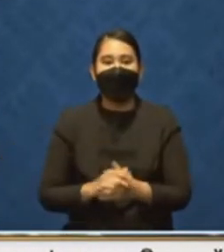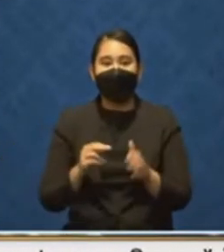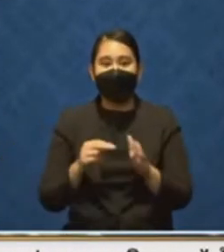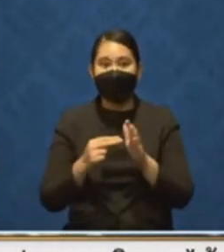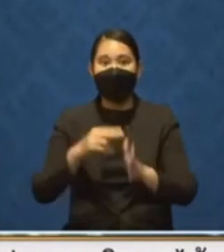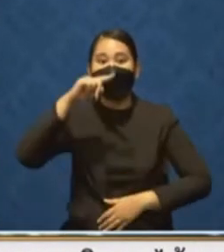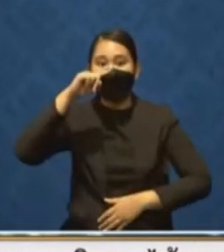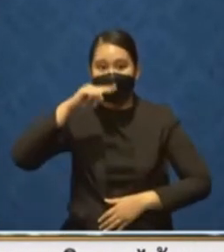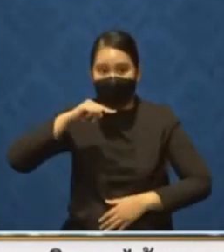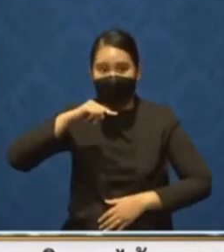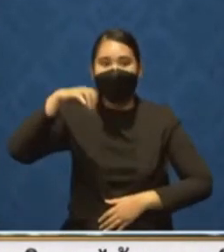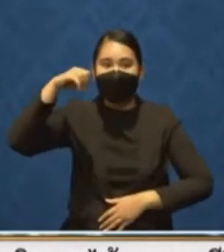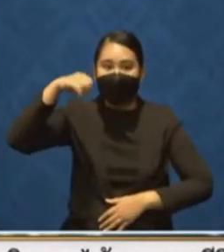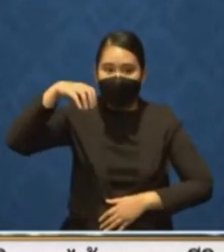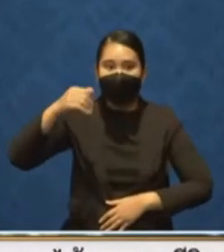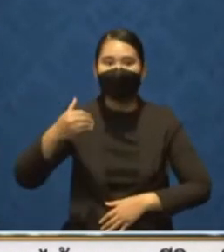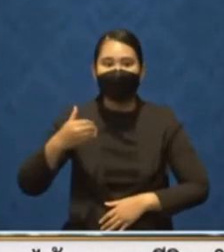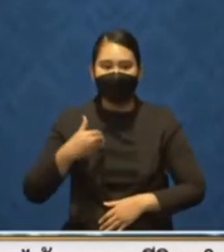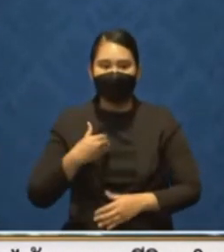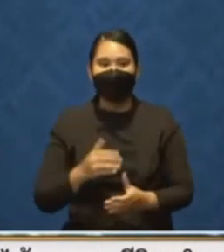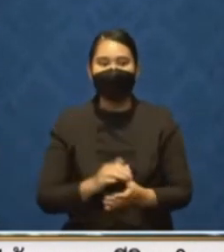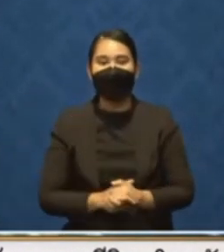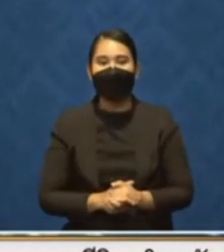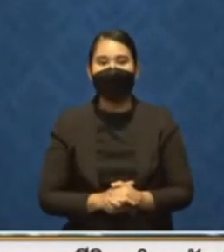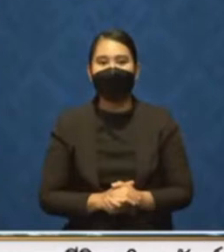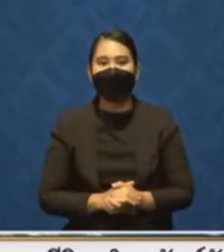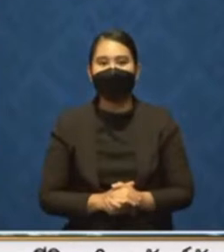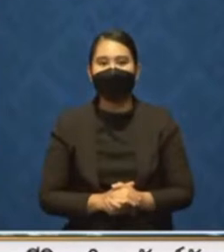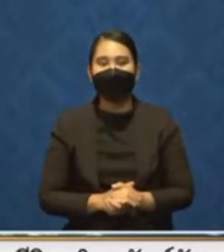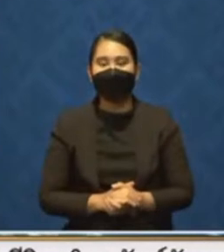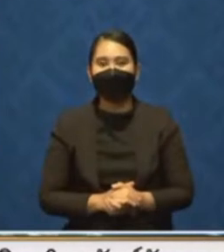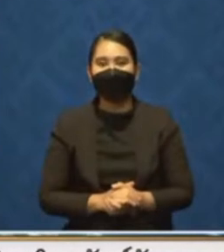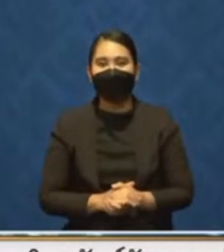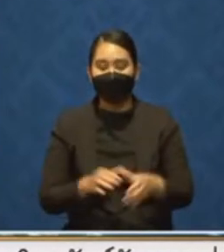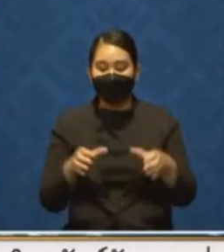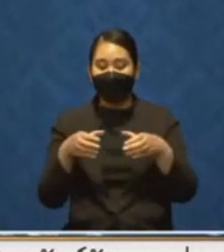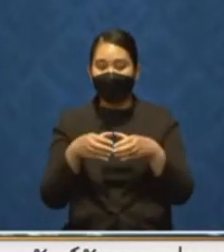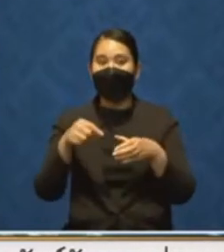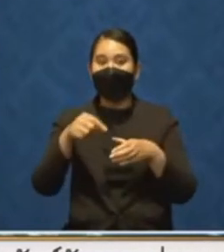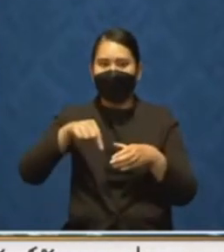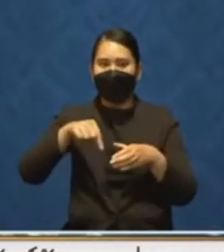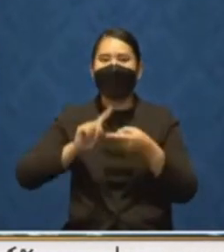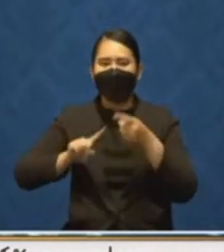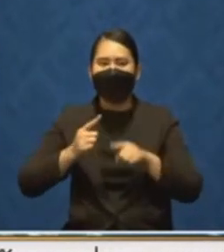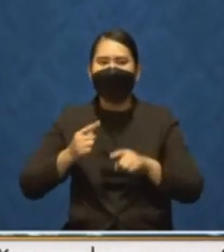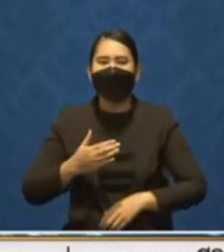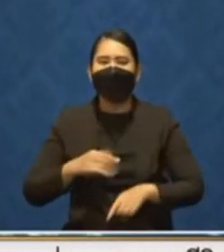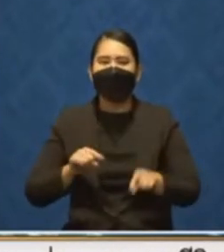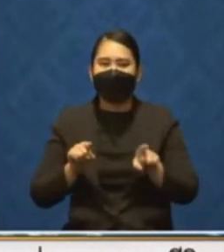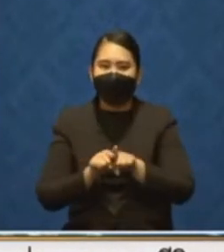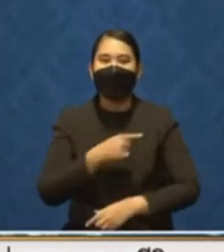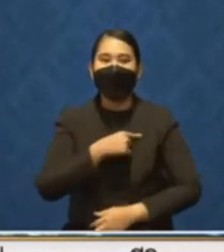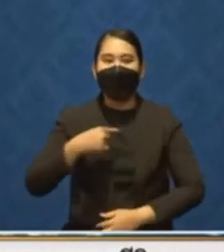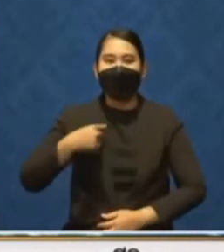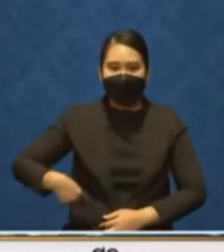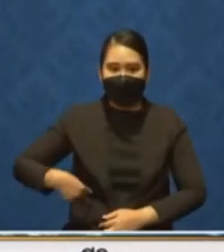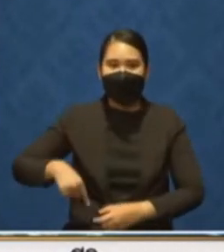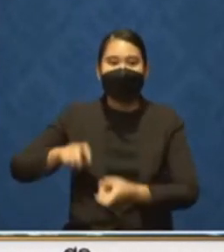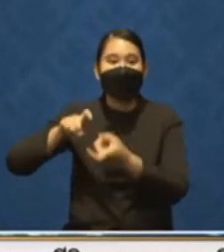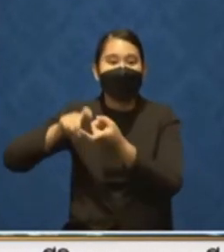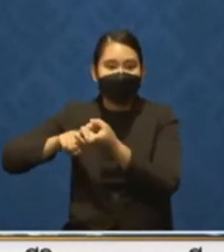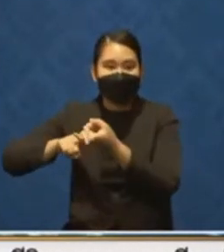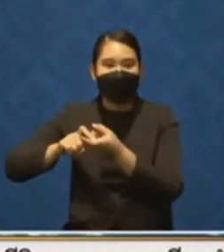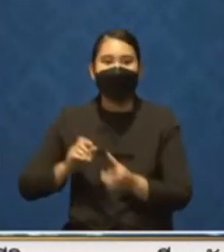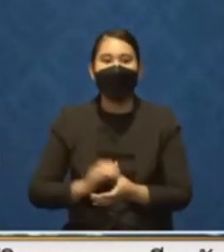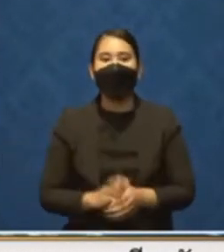ด้วยนะครับอีกเรื่องนึงก็คือในซอยไปอีกกลุ่มนึงก็คือลมเพื่อนเราอีกเหมือนกันนั่นแหละก็คือจริงกับรัสเซียนะครับ